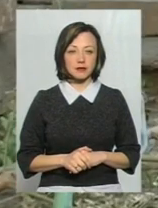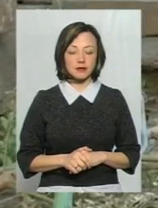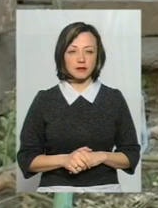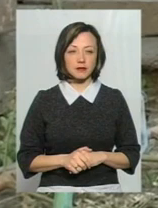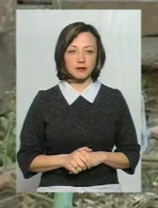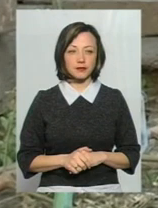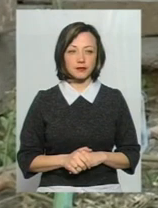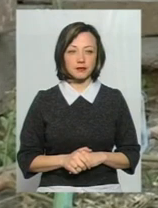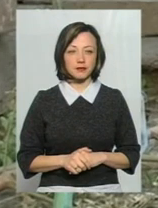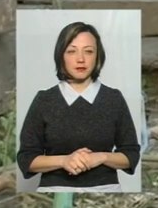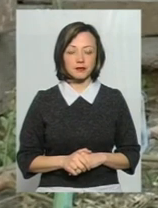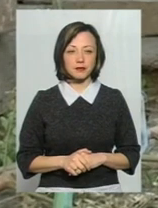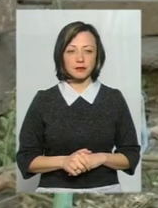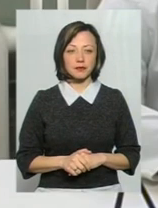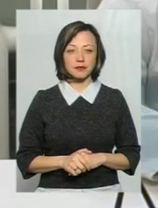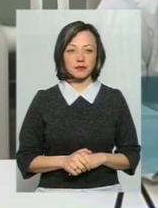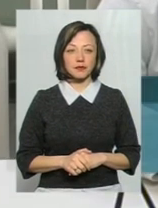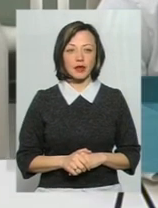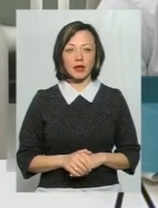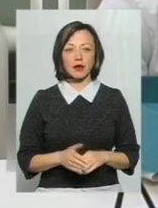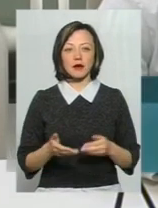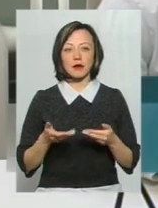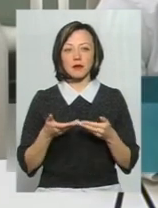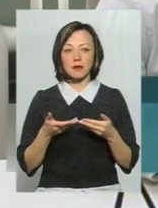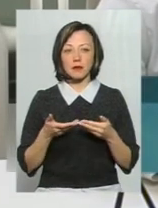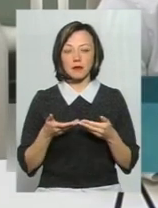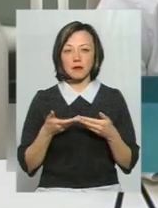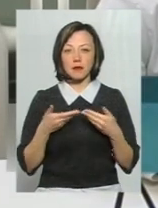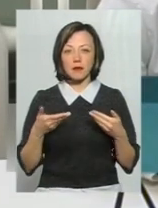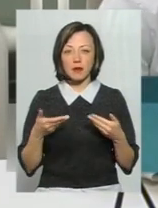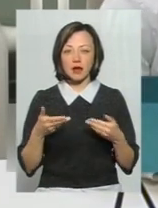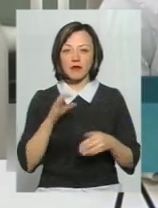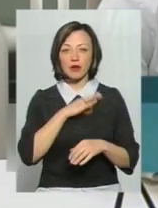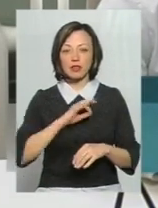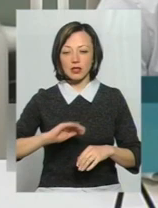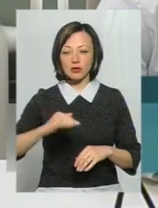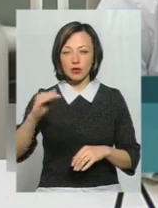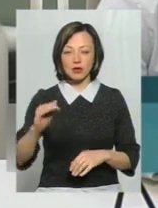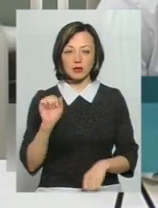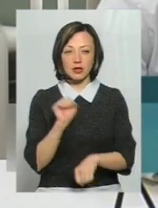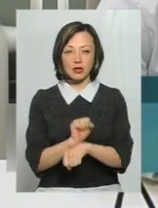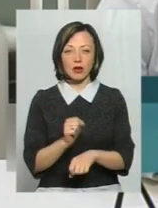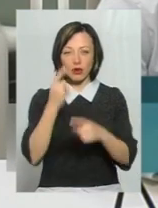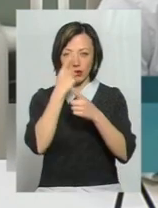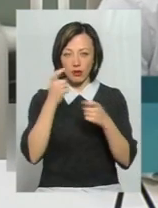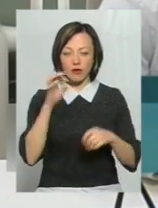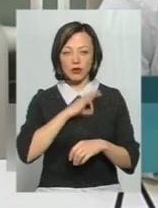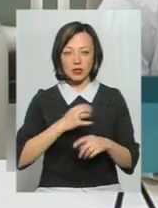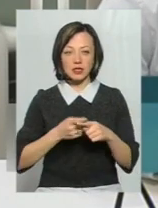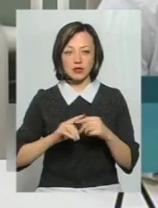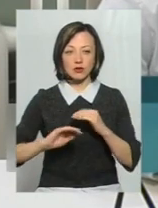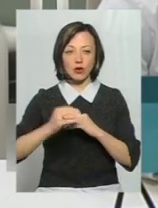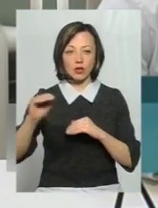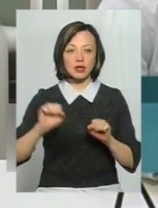Ми використання сходинок припинили. Ми заварювали труби, там розвішували різні об'яви, що використовувати ці сходи